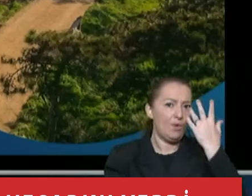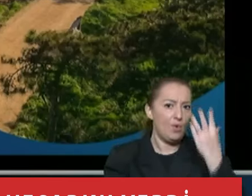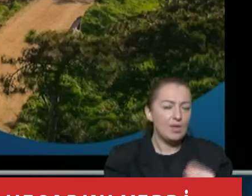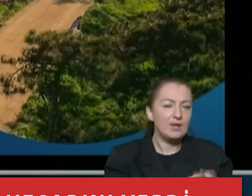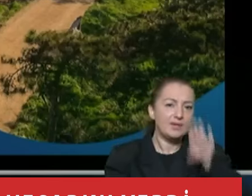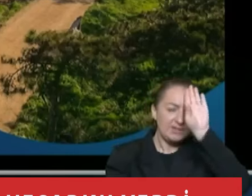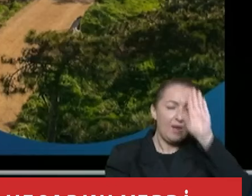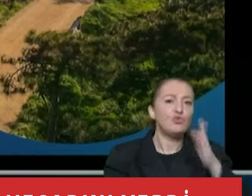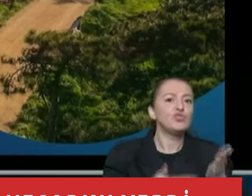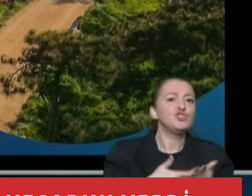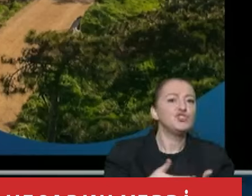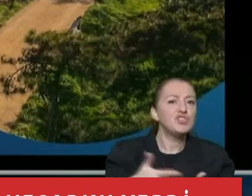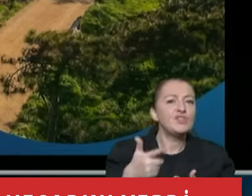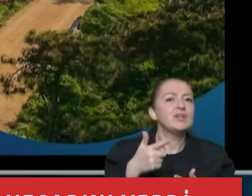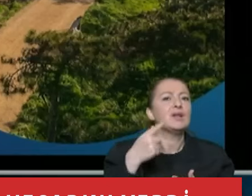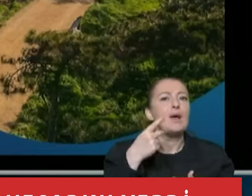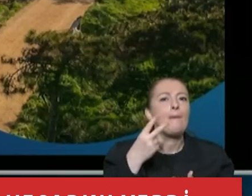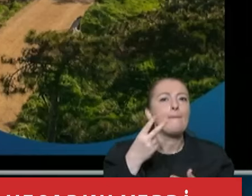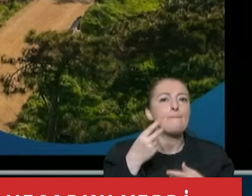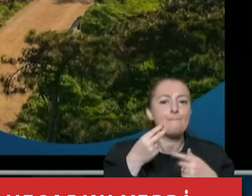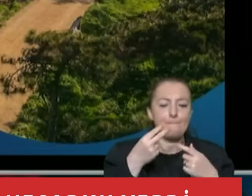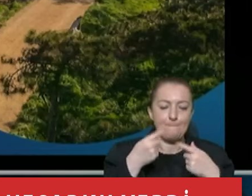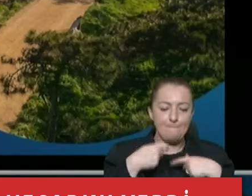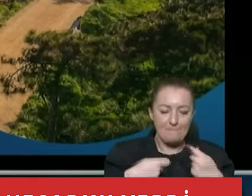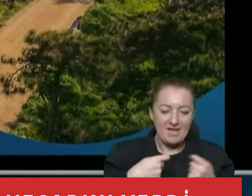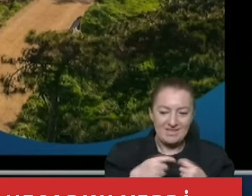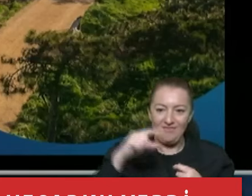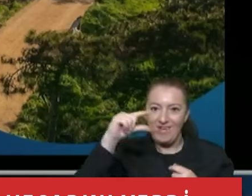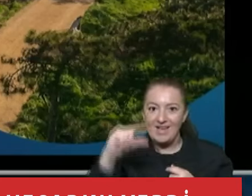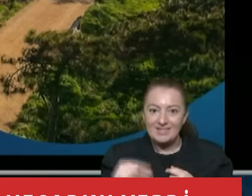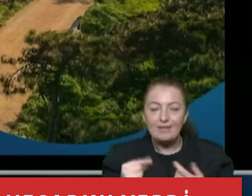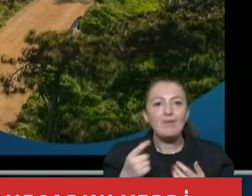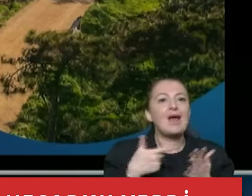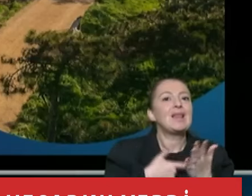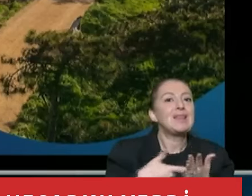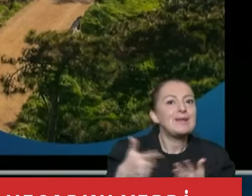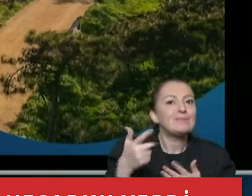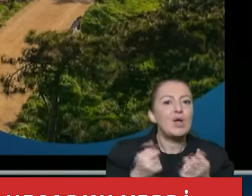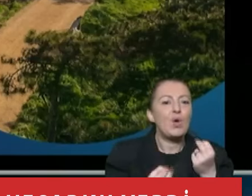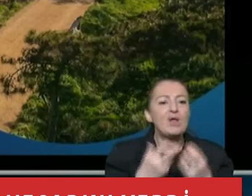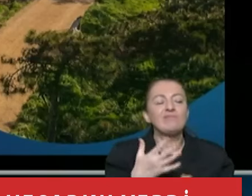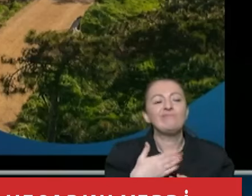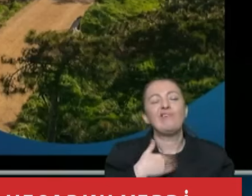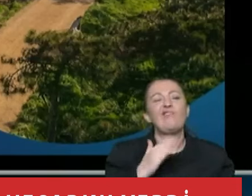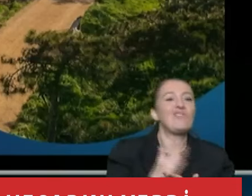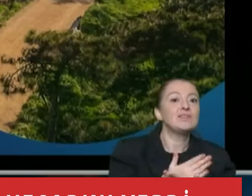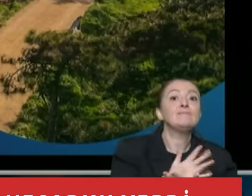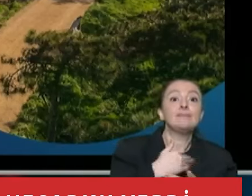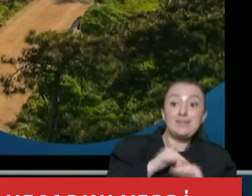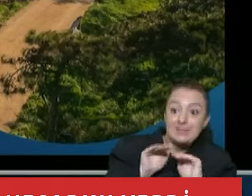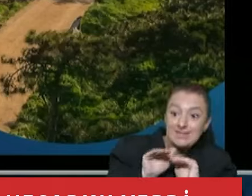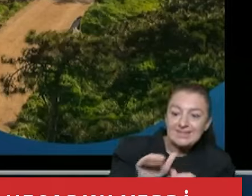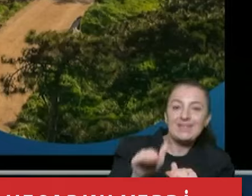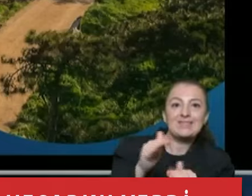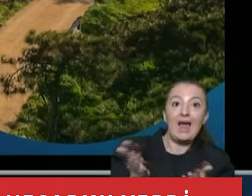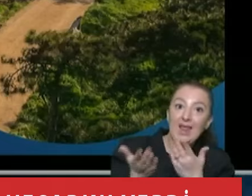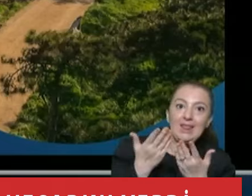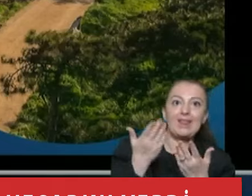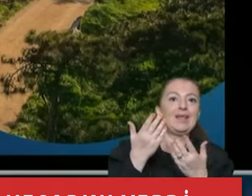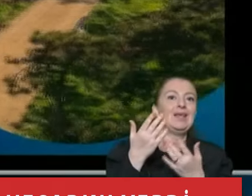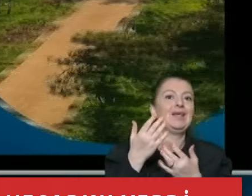İstanbullu çiftçilerin girdi maliyetlerini azaltmak tarımsal üretimden çekilen çiftçilerimizin tekrar tarıma teşvik